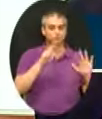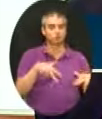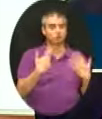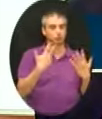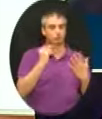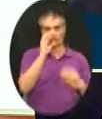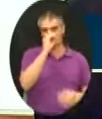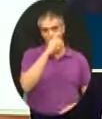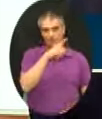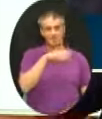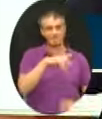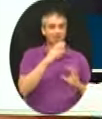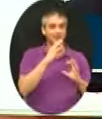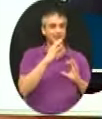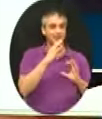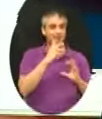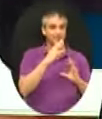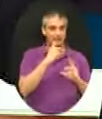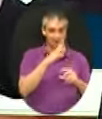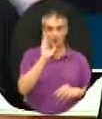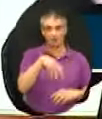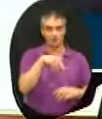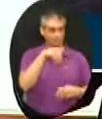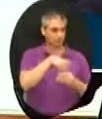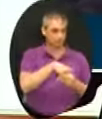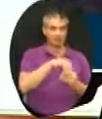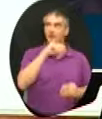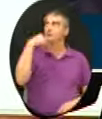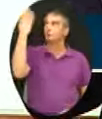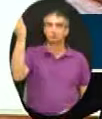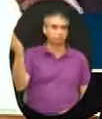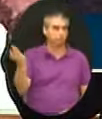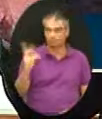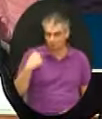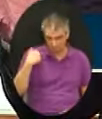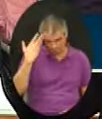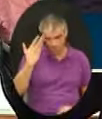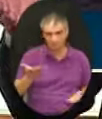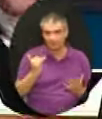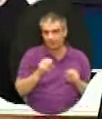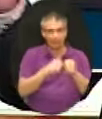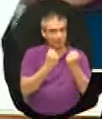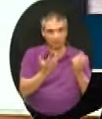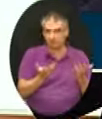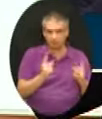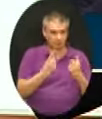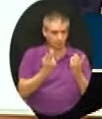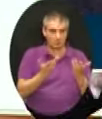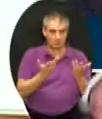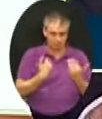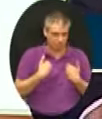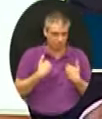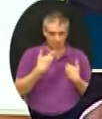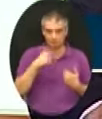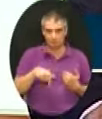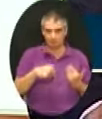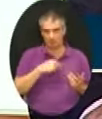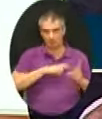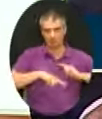של אובמה וקלינטון, גם בבית וגם בחוץ. ומי יודע יותר מה הנזק שנגרם מאיתנו כאן